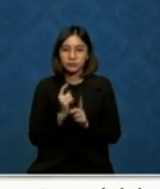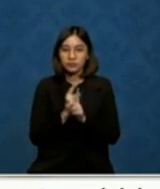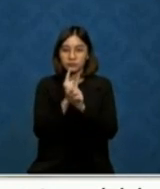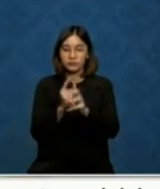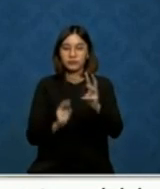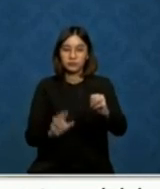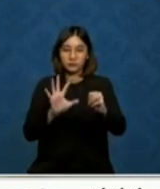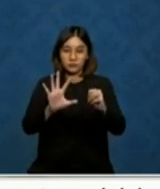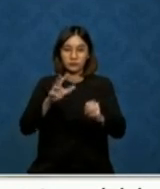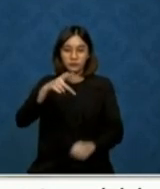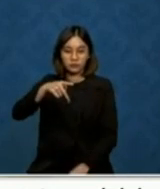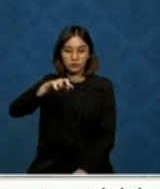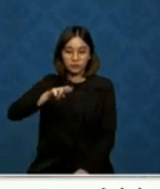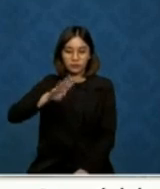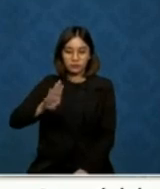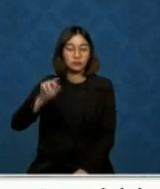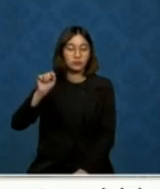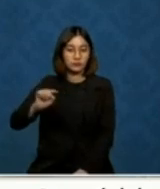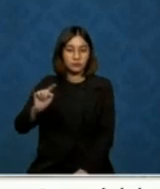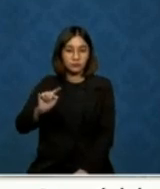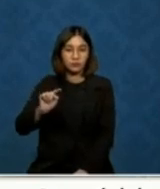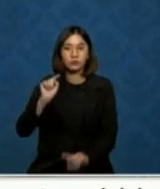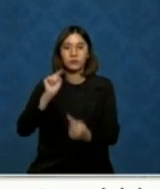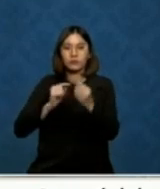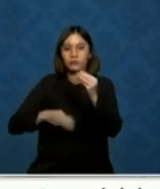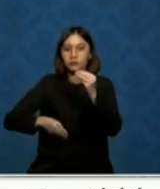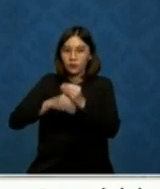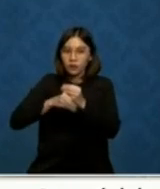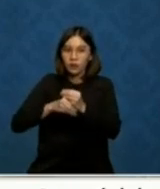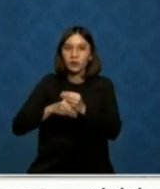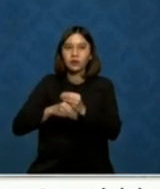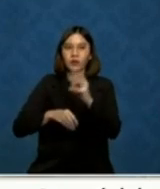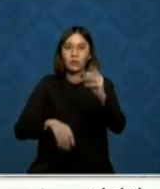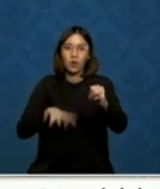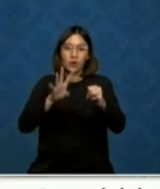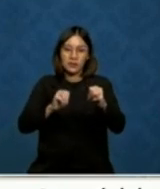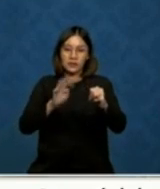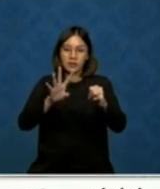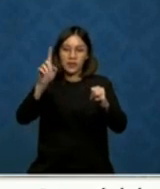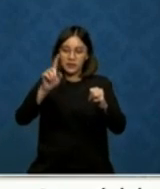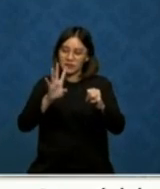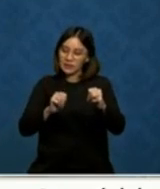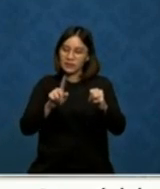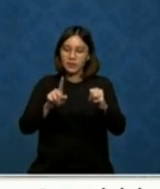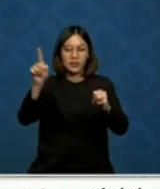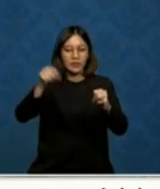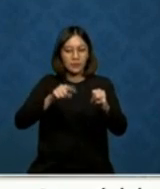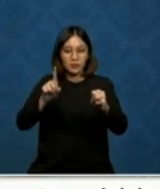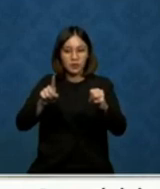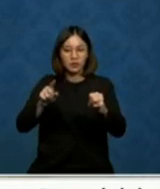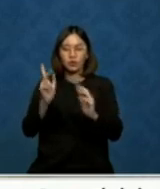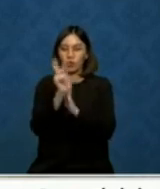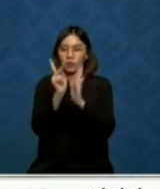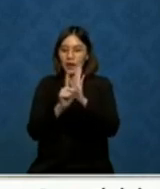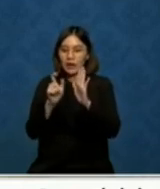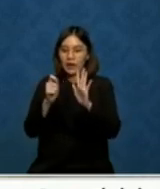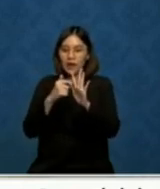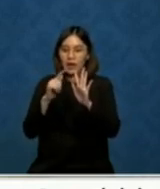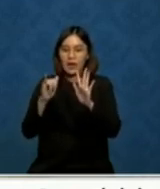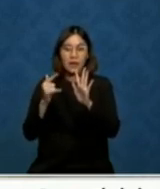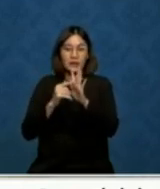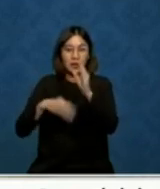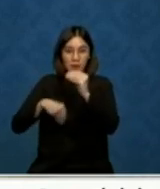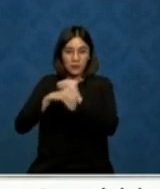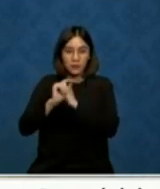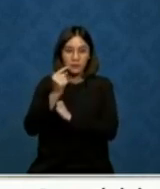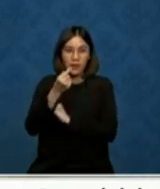5ของร่างพระราชบัญญัตินี้นะครับเพื่อเพิ่มมาตรา41/1แห่งประมวลกฎหมายอาญาเข้าไป